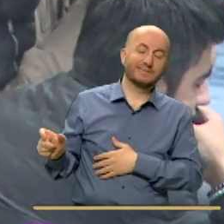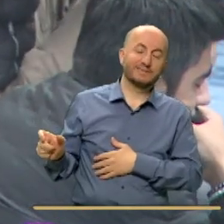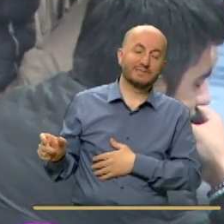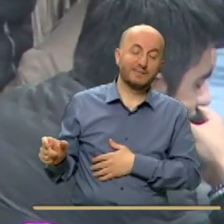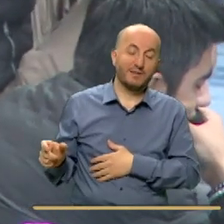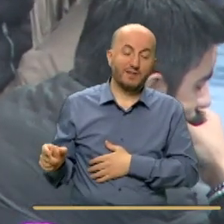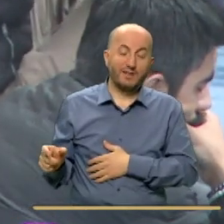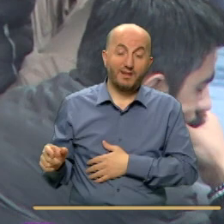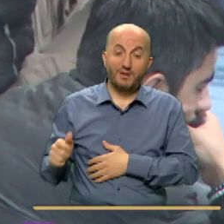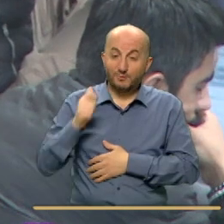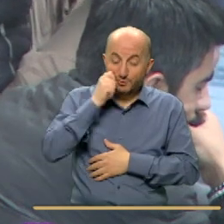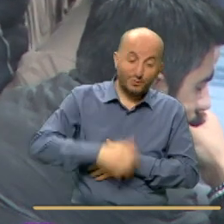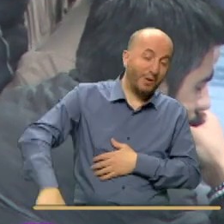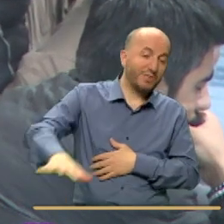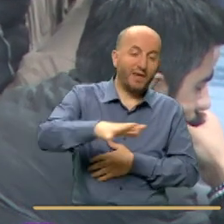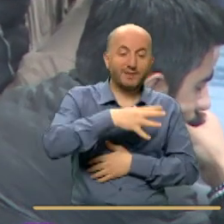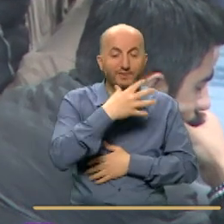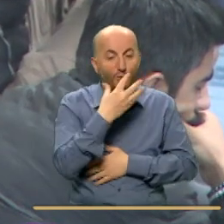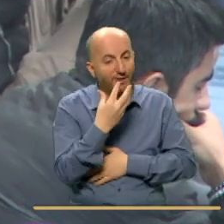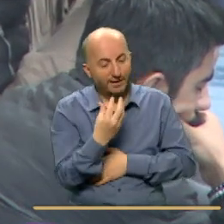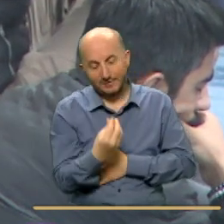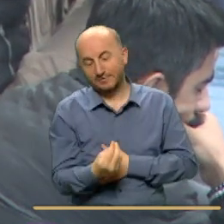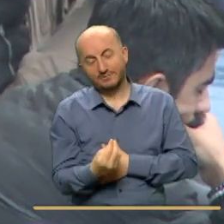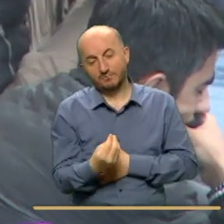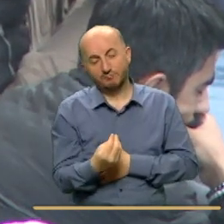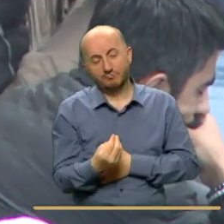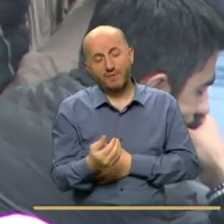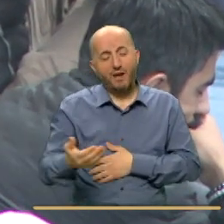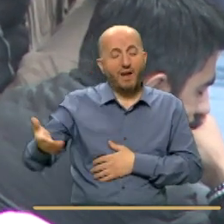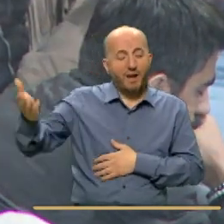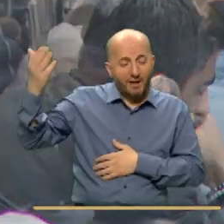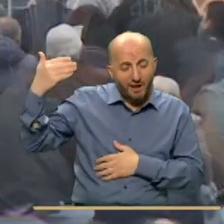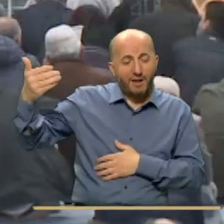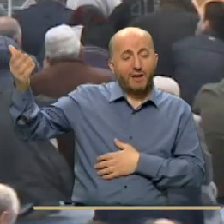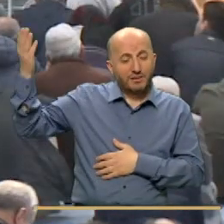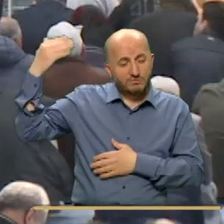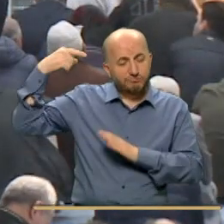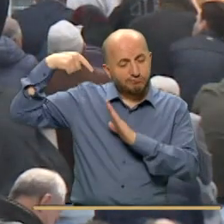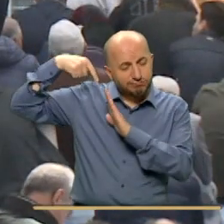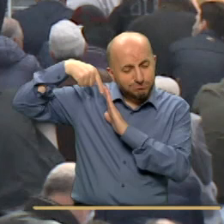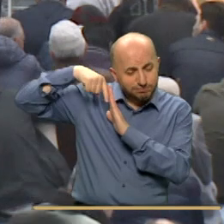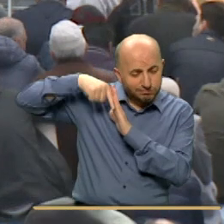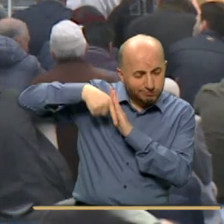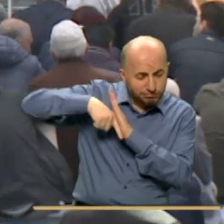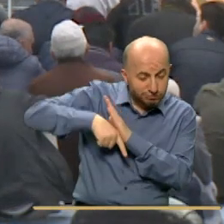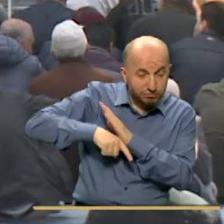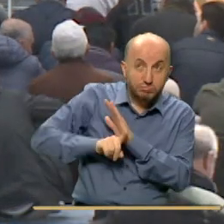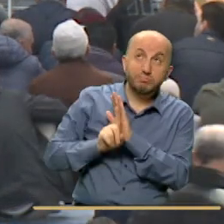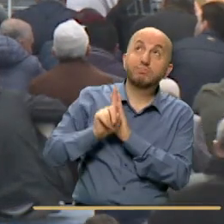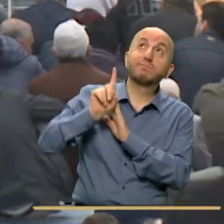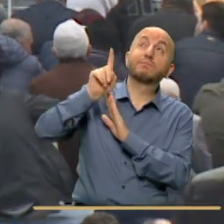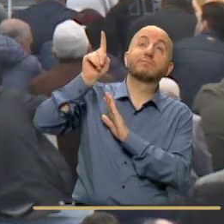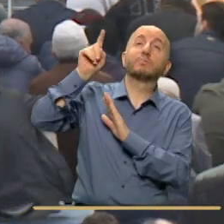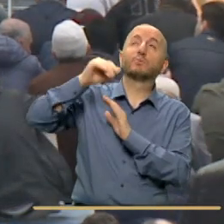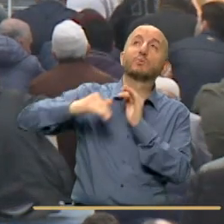değerli kardeşlerim, Müslümanlar olarak ta ötelerden, arşın derinliklerinden, yüce